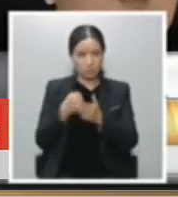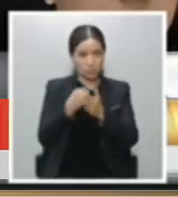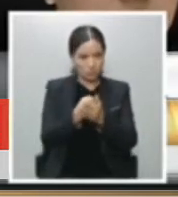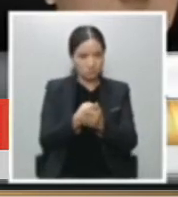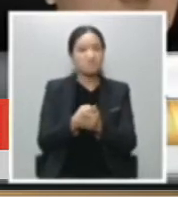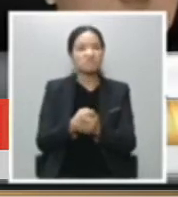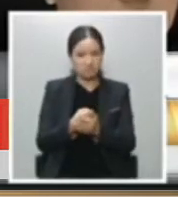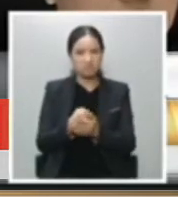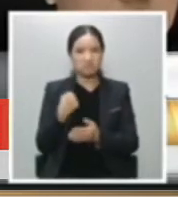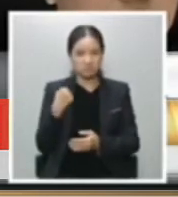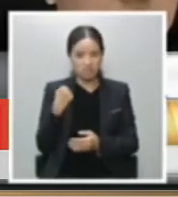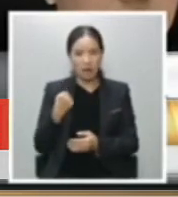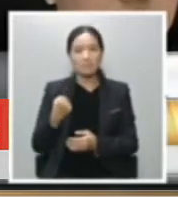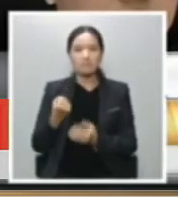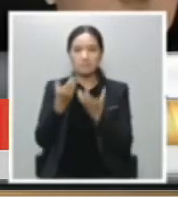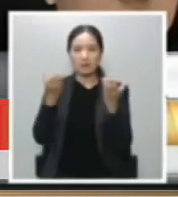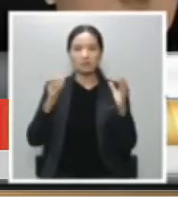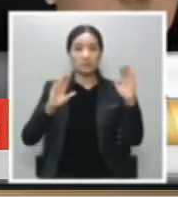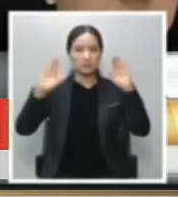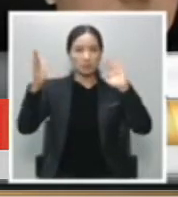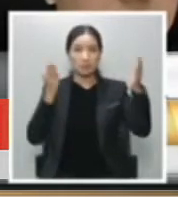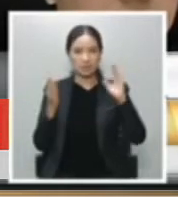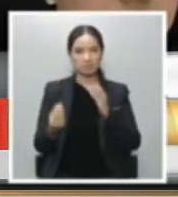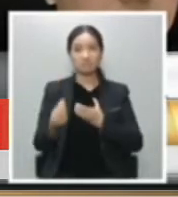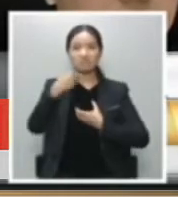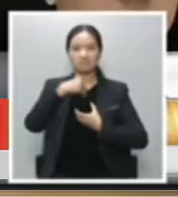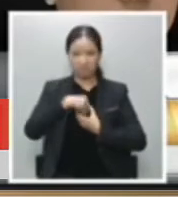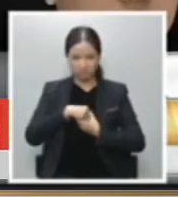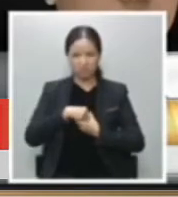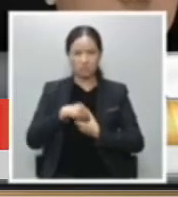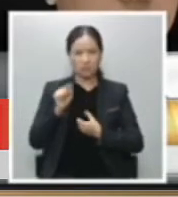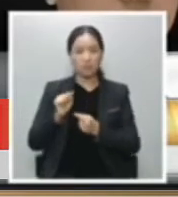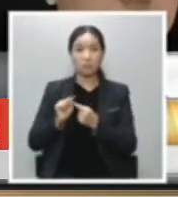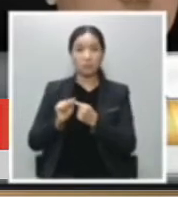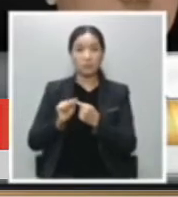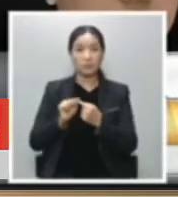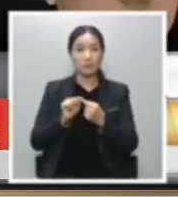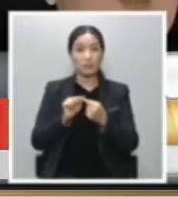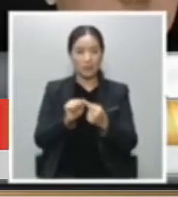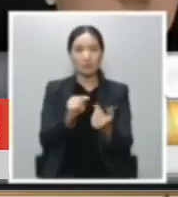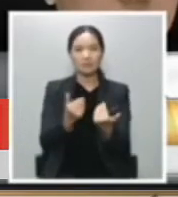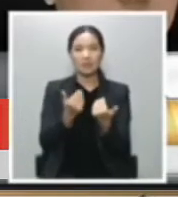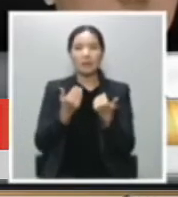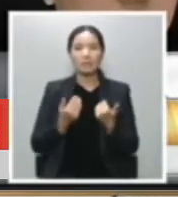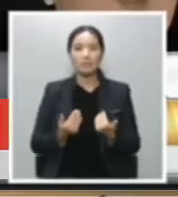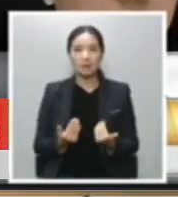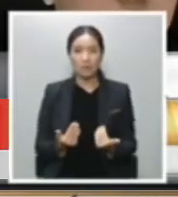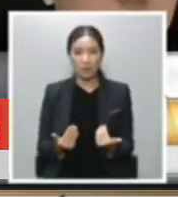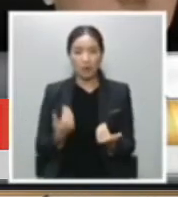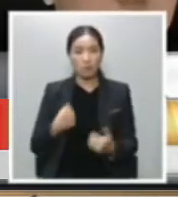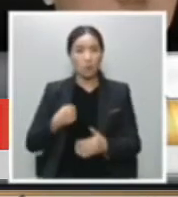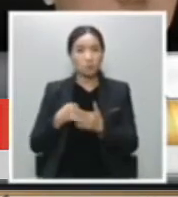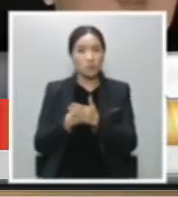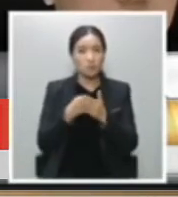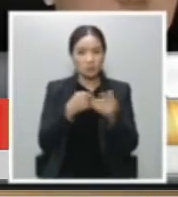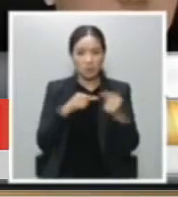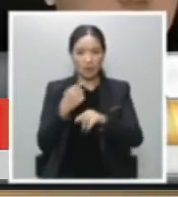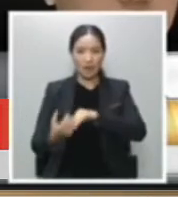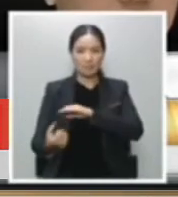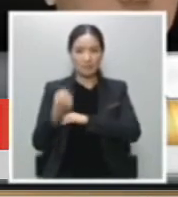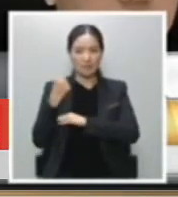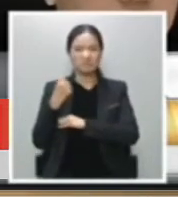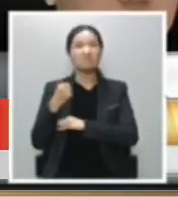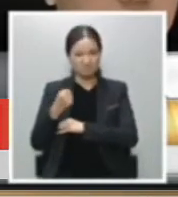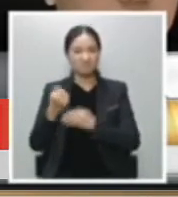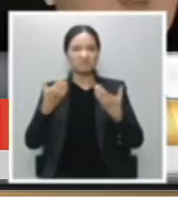การณ์นักประชาธิปไตยจนเป็นตำนานสืบสานถึงปัจจุบันถึงการต่อสู้กับอำนาจเผด็จ